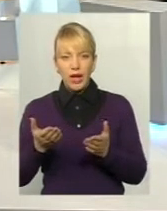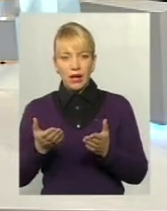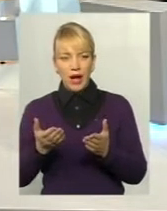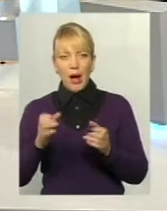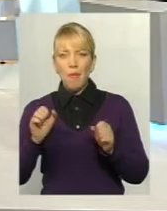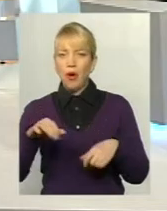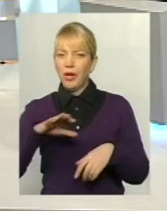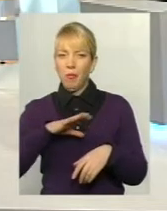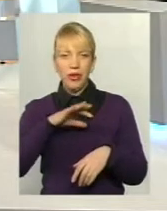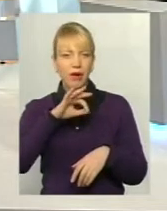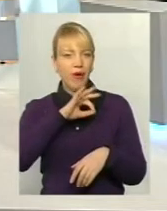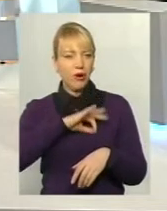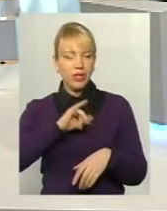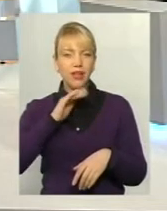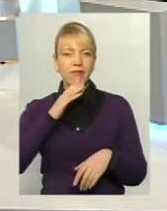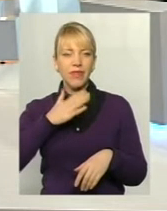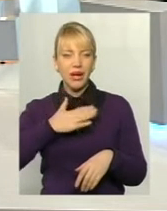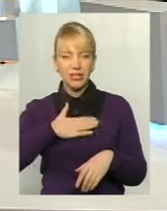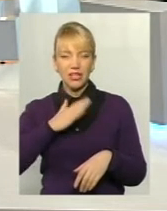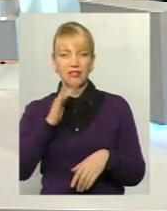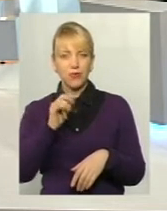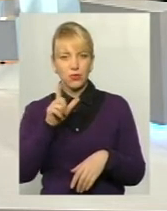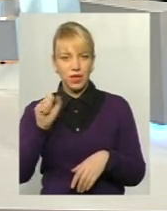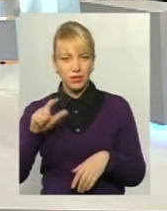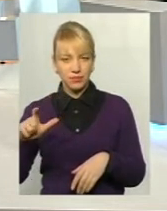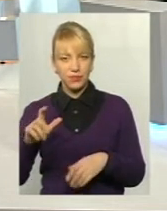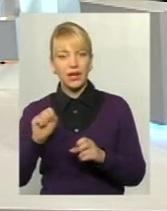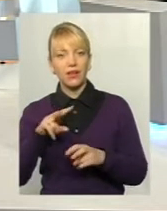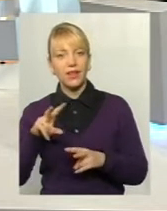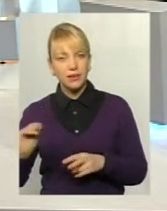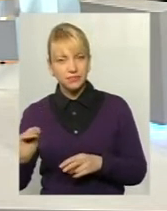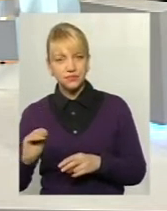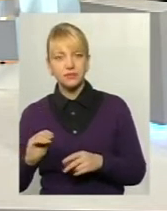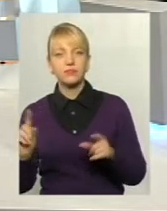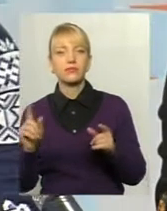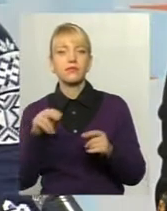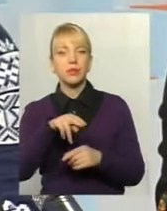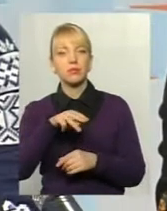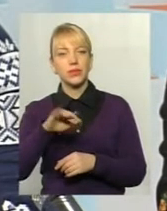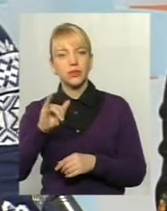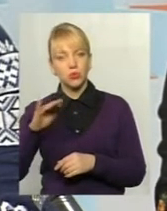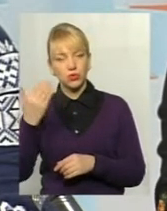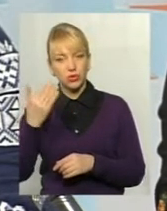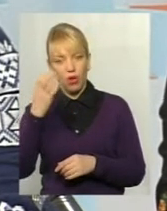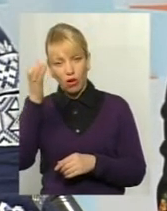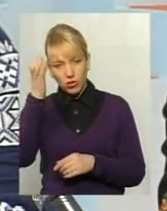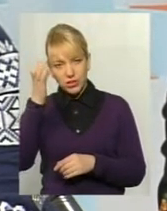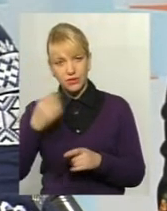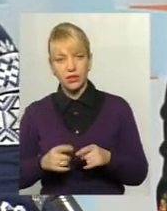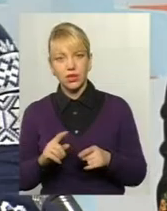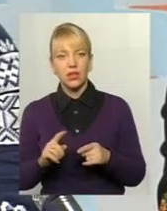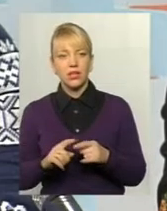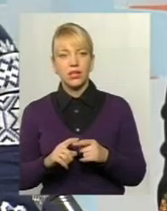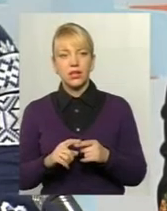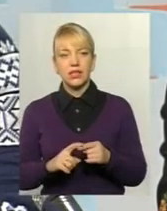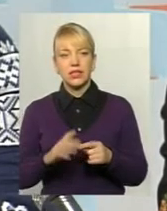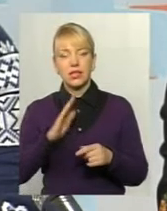бути використана і в наших умовах. Але що стосується профтехосвіти, то на сьогоднішній день ще закон